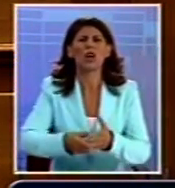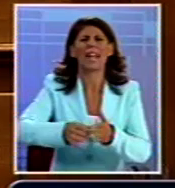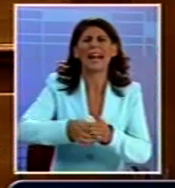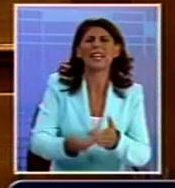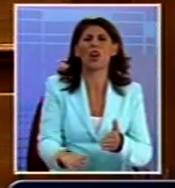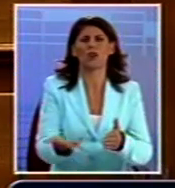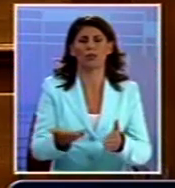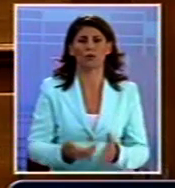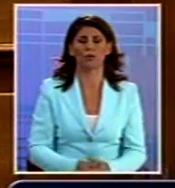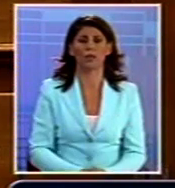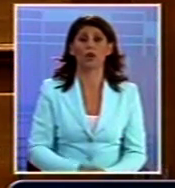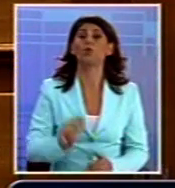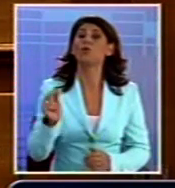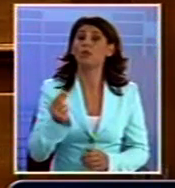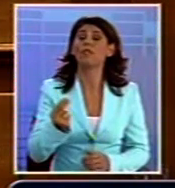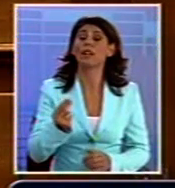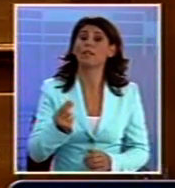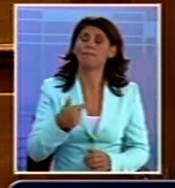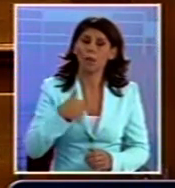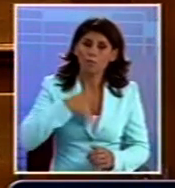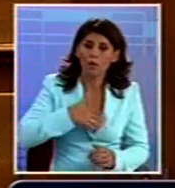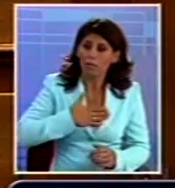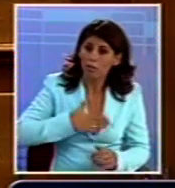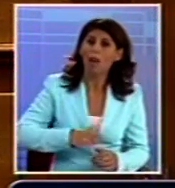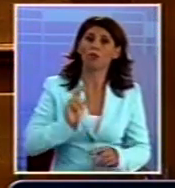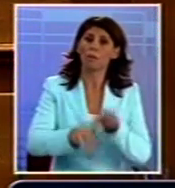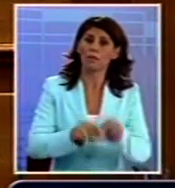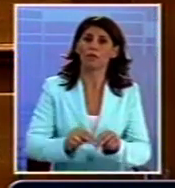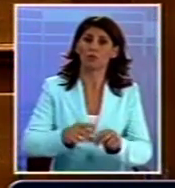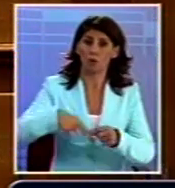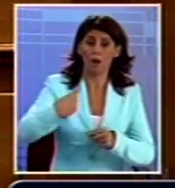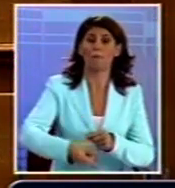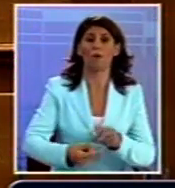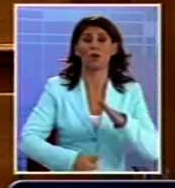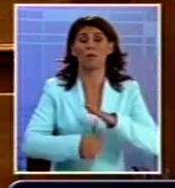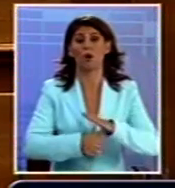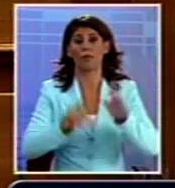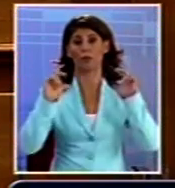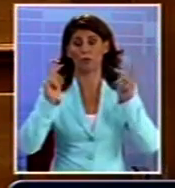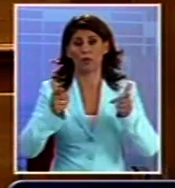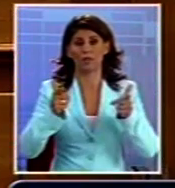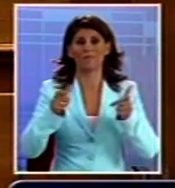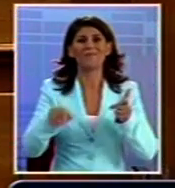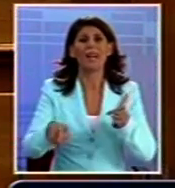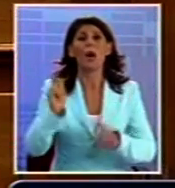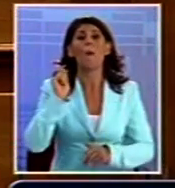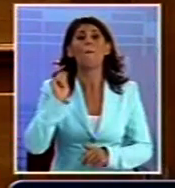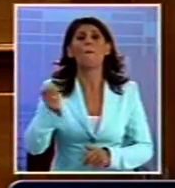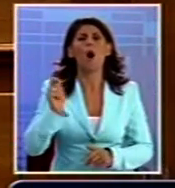βουλευτές που θα ήθελαν να ψηφίσουν τον επόμενο Πρόεδρο της Δημοκρατίας. Πρόκειται περί